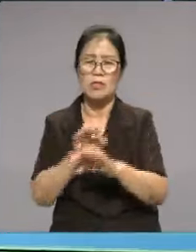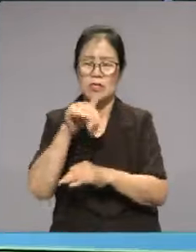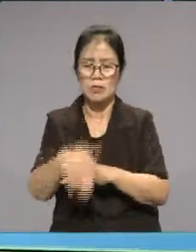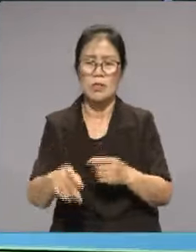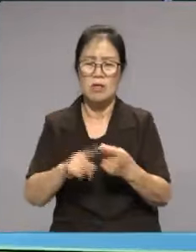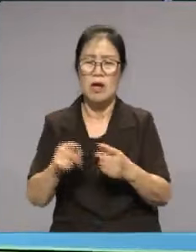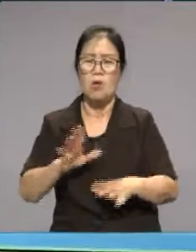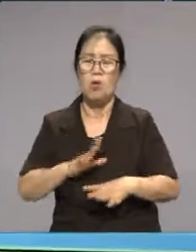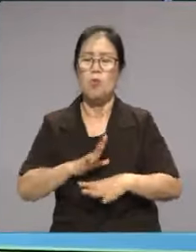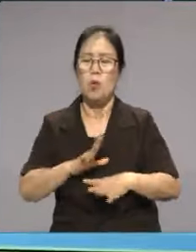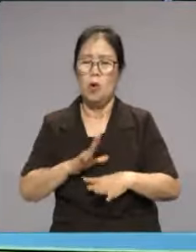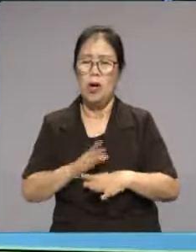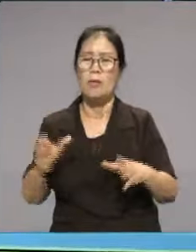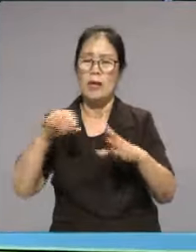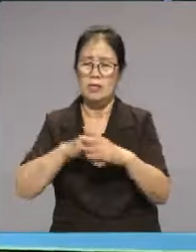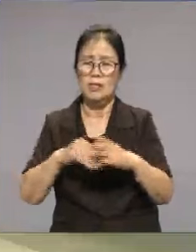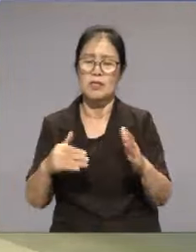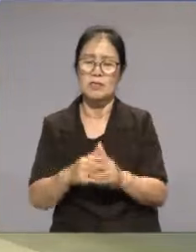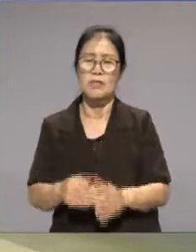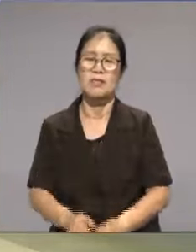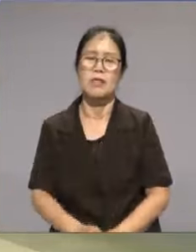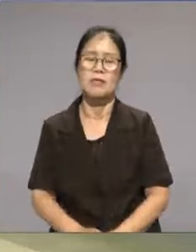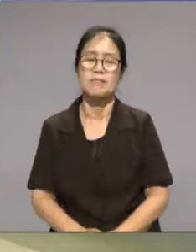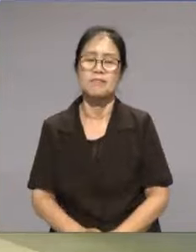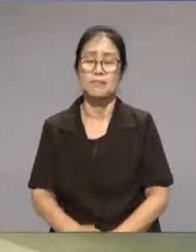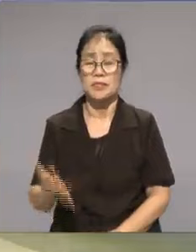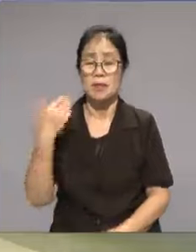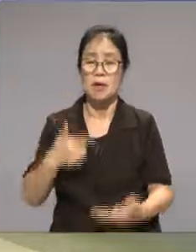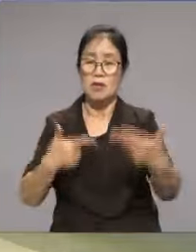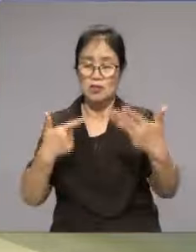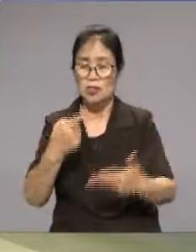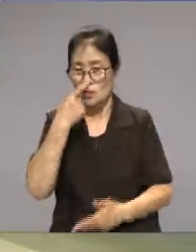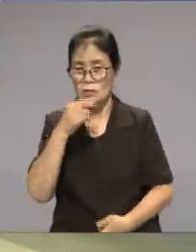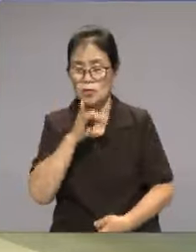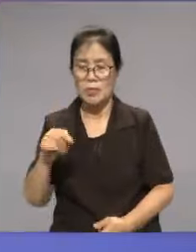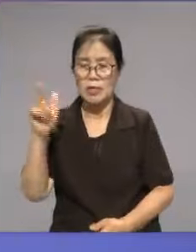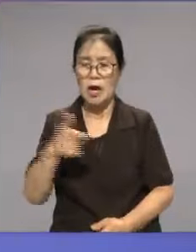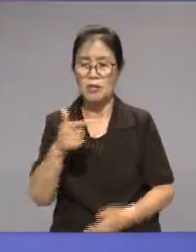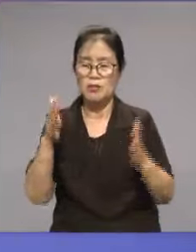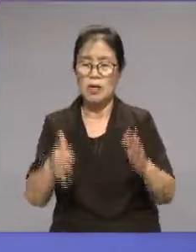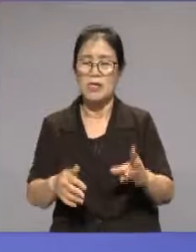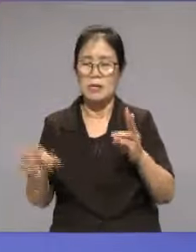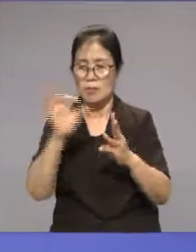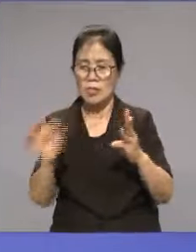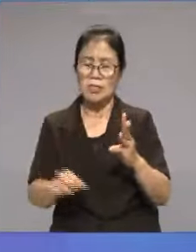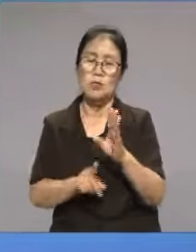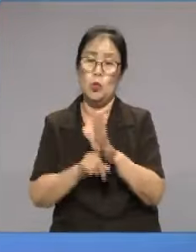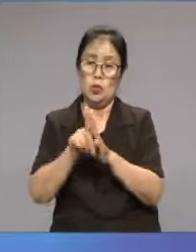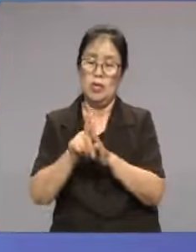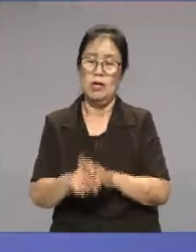대한 공포가 어느 정도 반영이 되었다. 지난 6일 코스피는 하루 만에 3%대 반등을